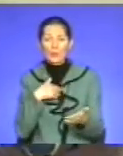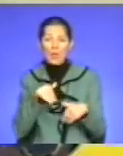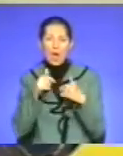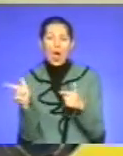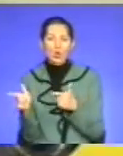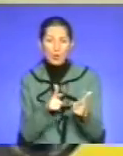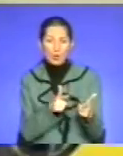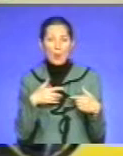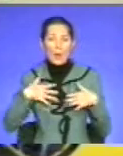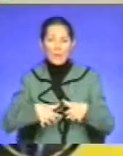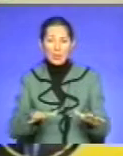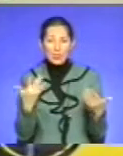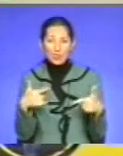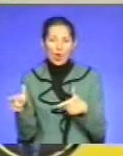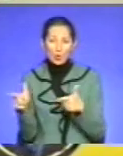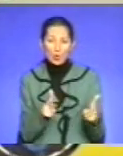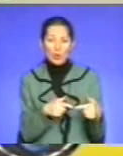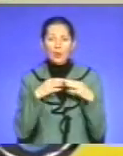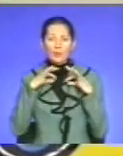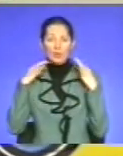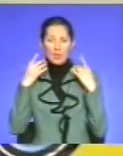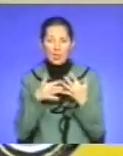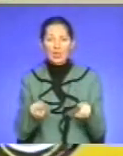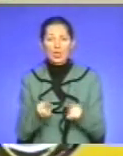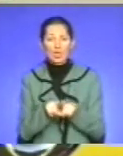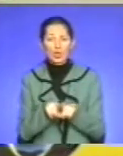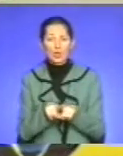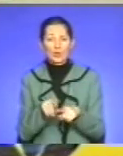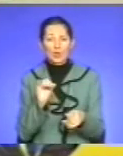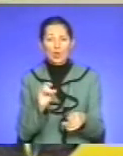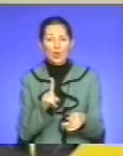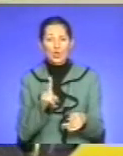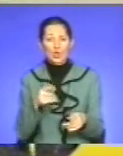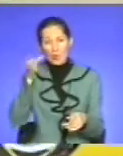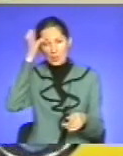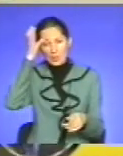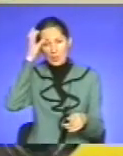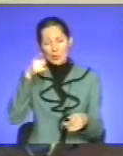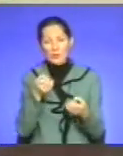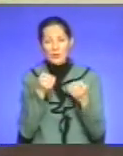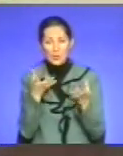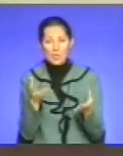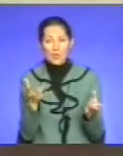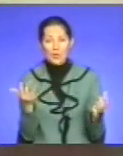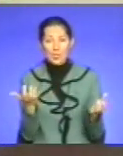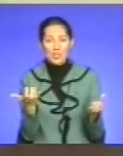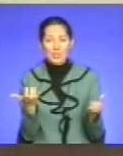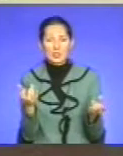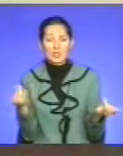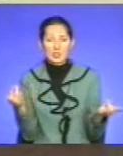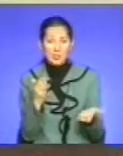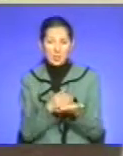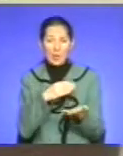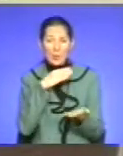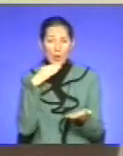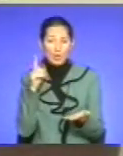що плаття вже готове, аксесуари також. І щодо знань, то, звичайно, ще є